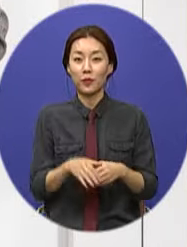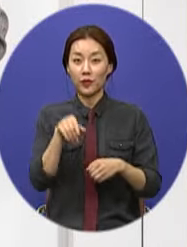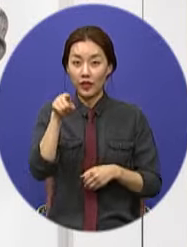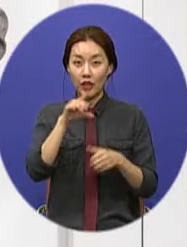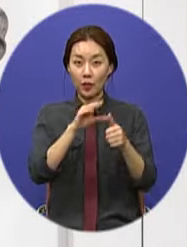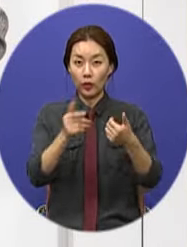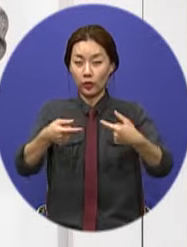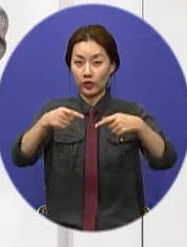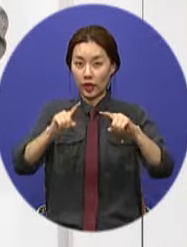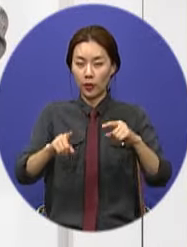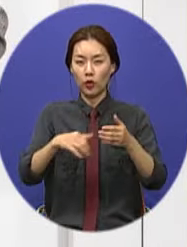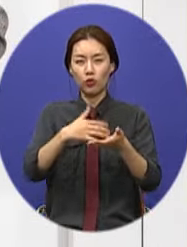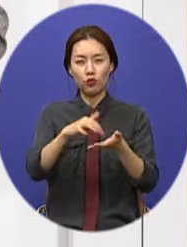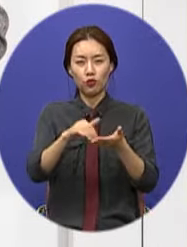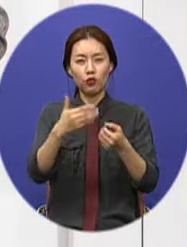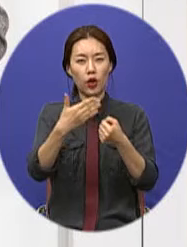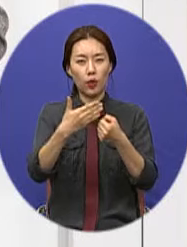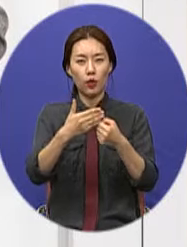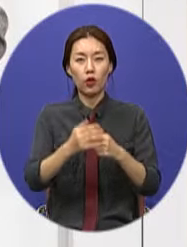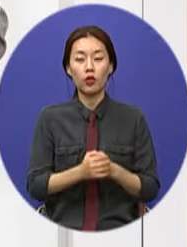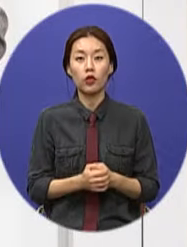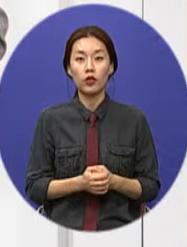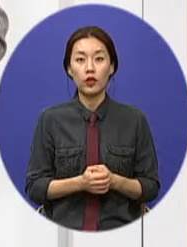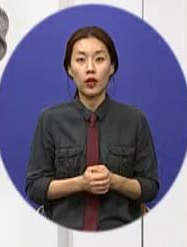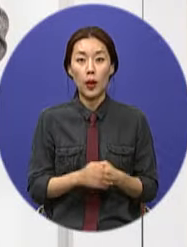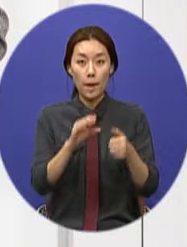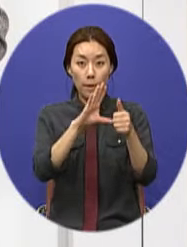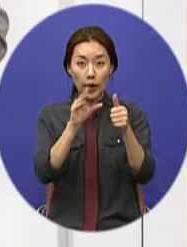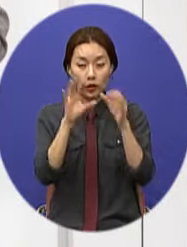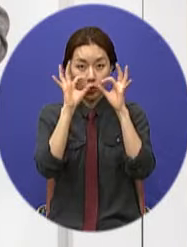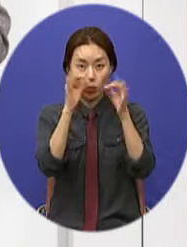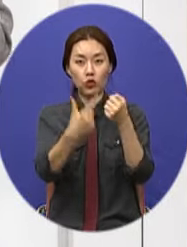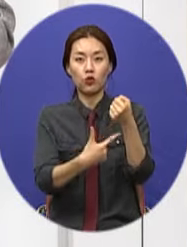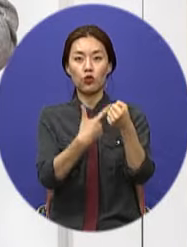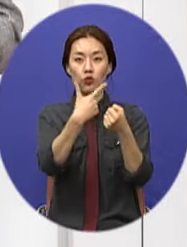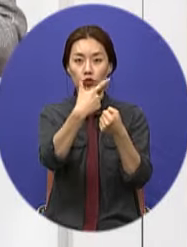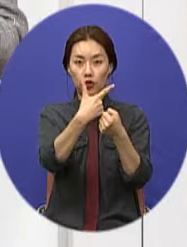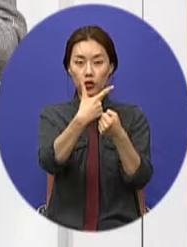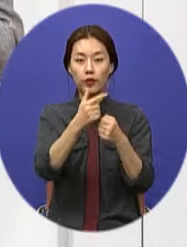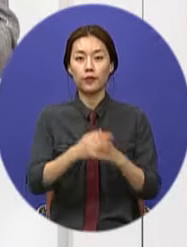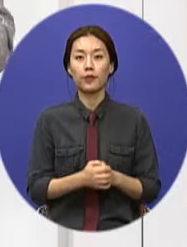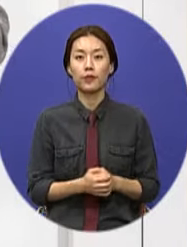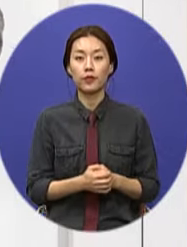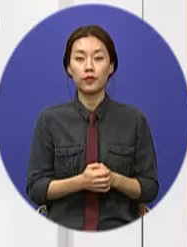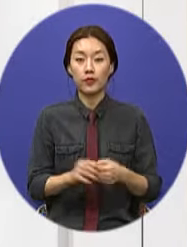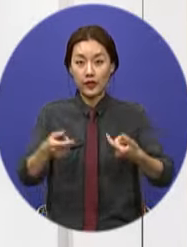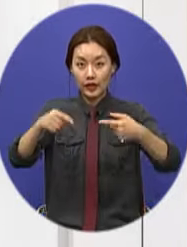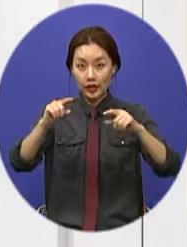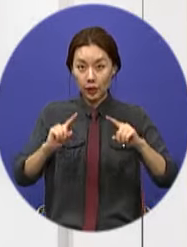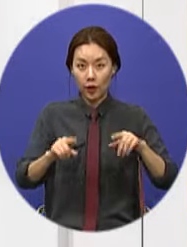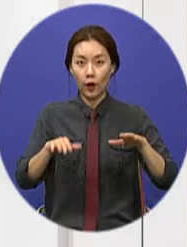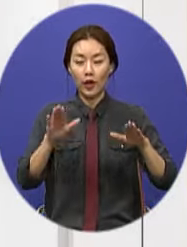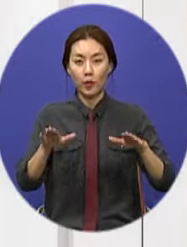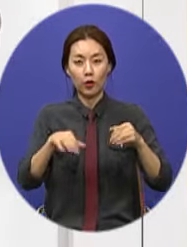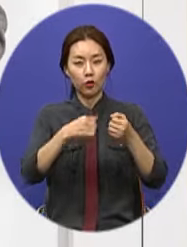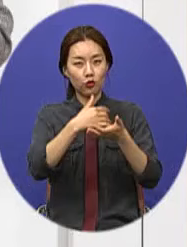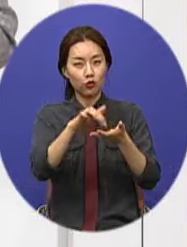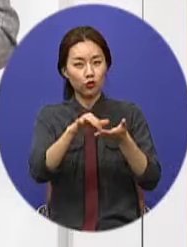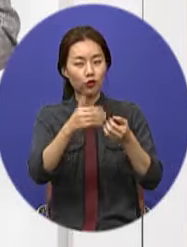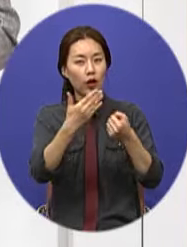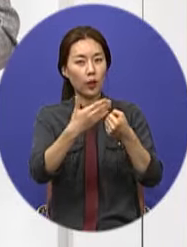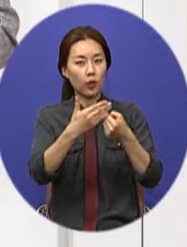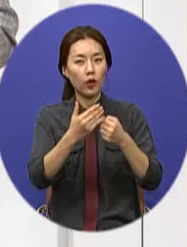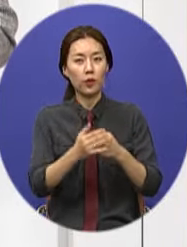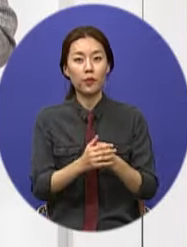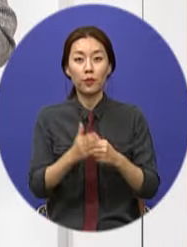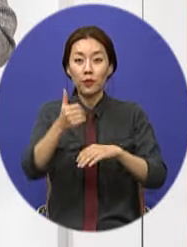제가. 네네. 그러시구나. 어머니. 이 방송 본 지는 한 6년 됐고요. 네. 참여한 거는 이번이 아홉 번째.